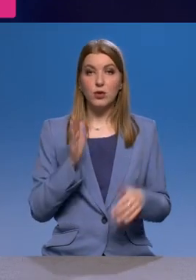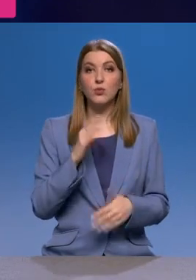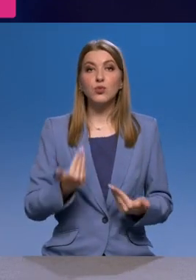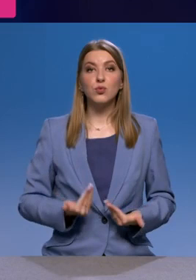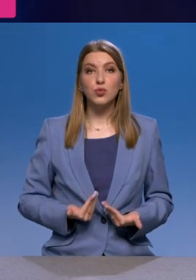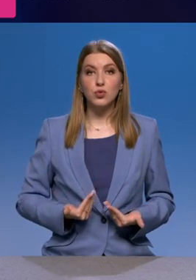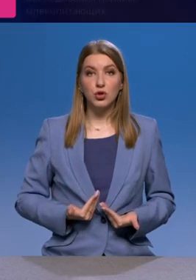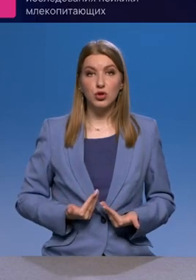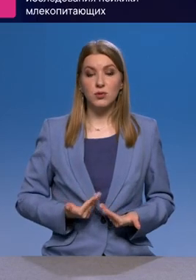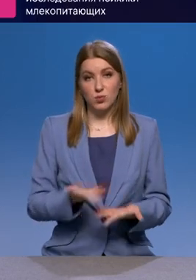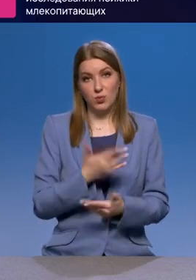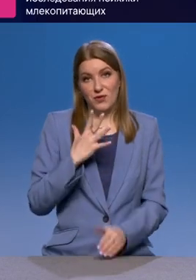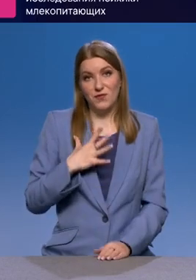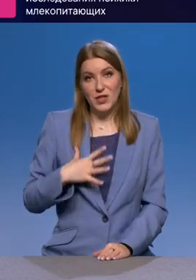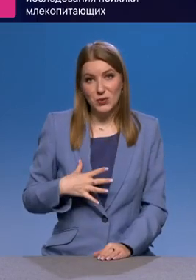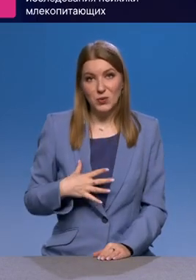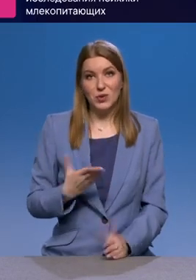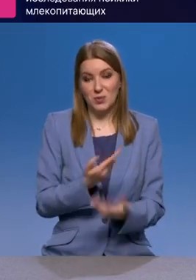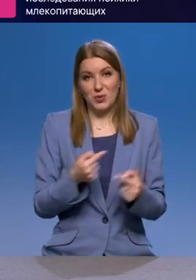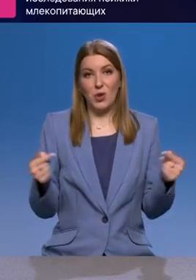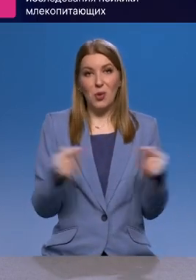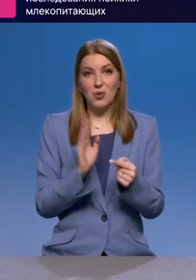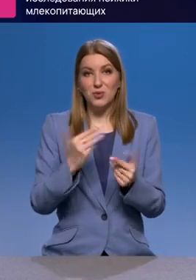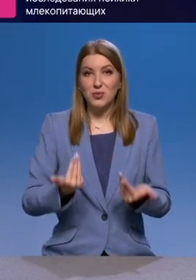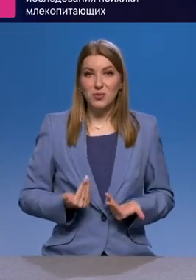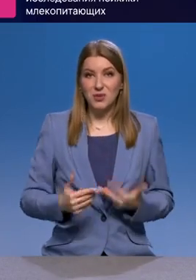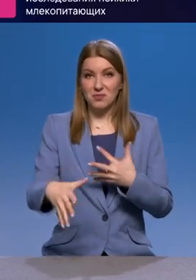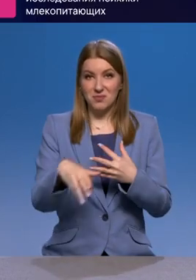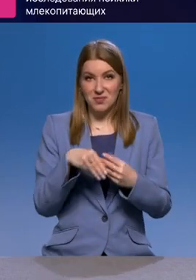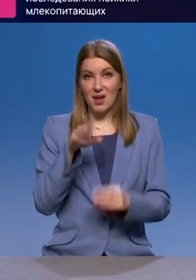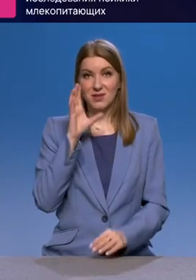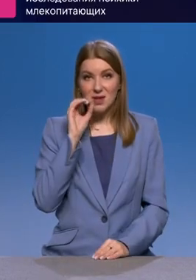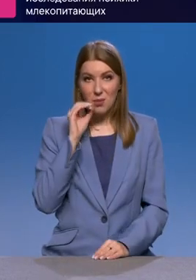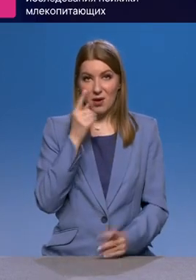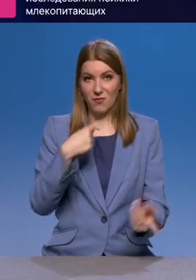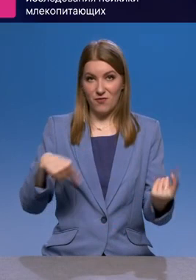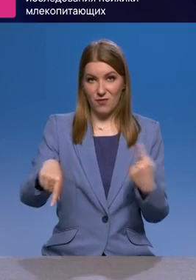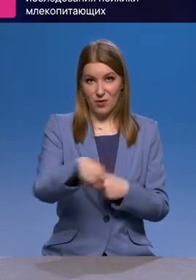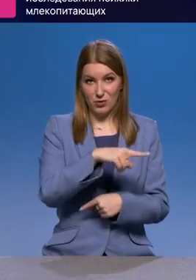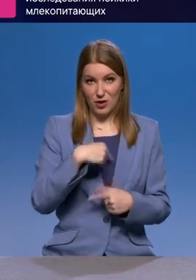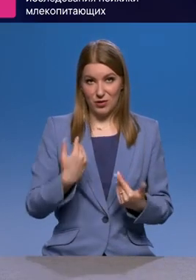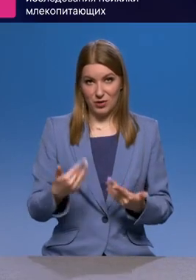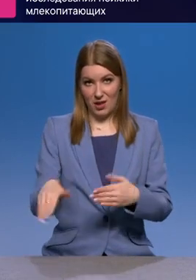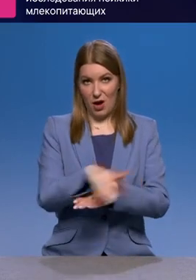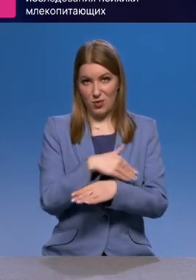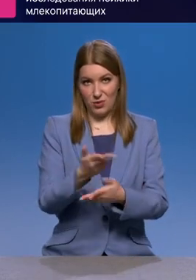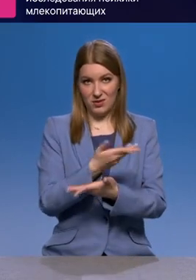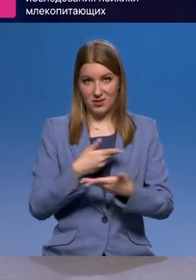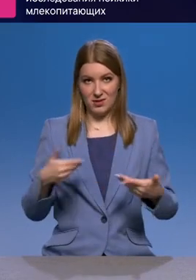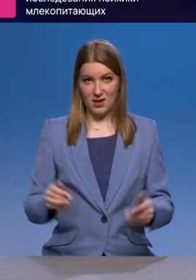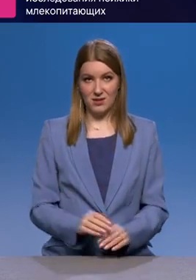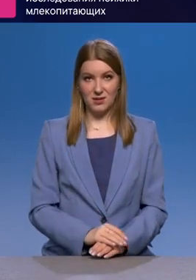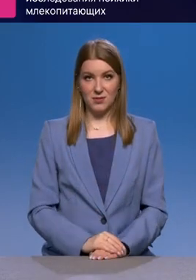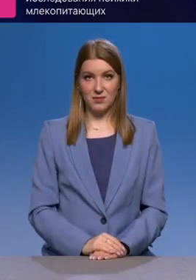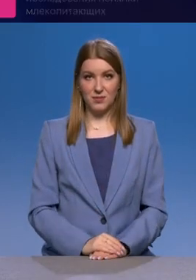мы вынуждены, мы точно будем жить с собаками, окружающими нас на улицах. Понятно. Их